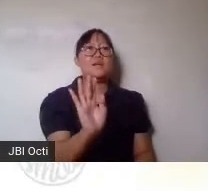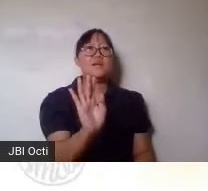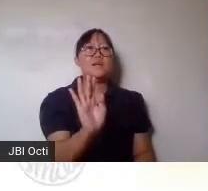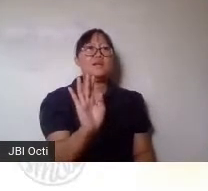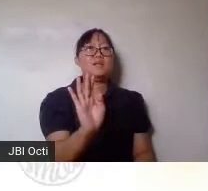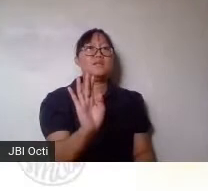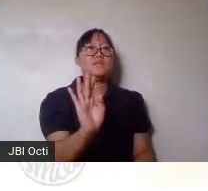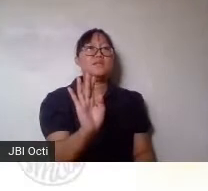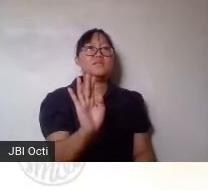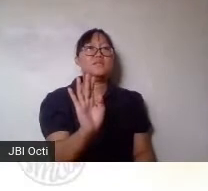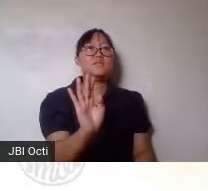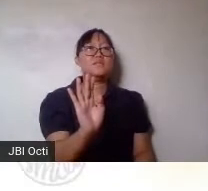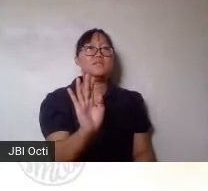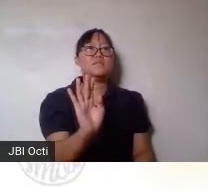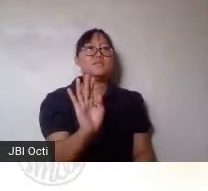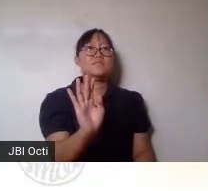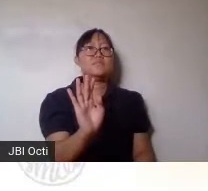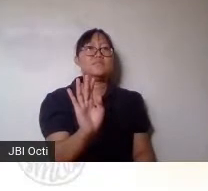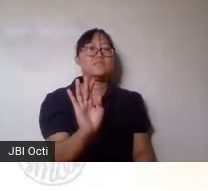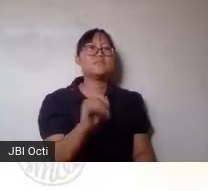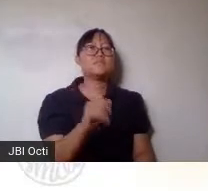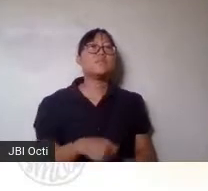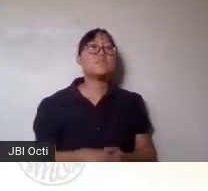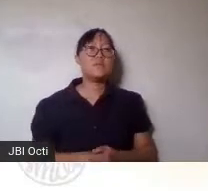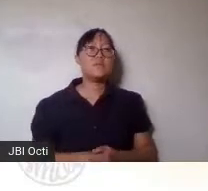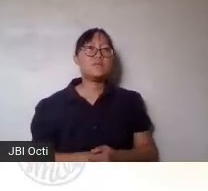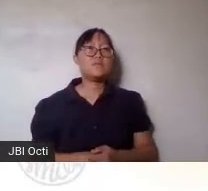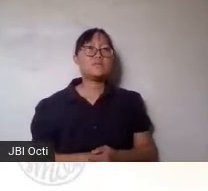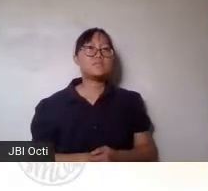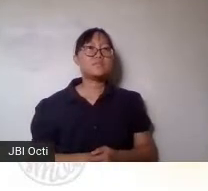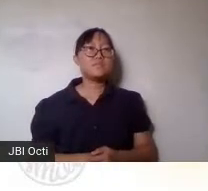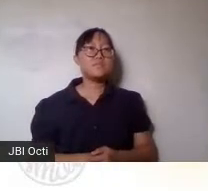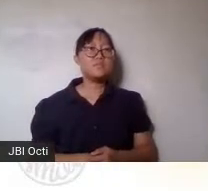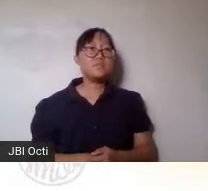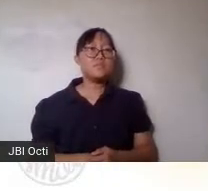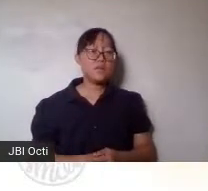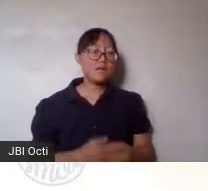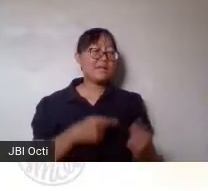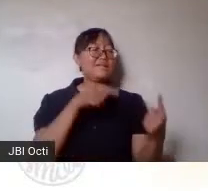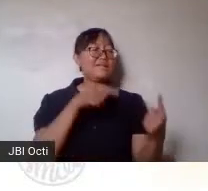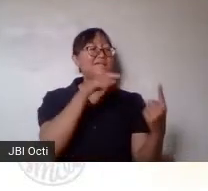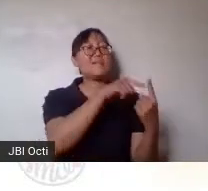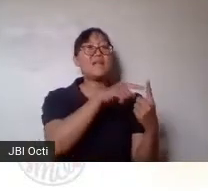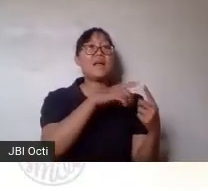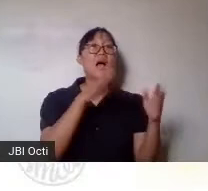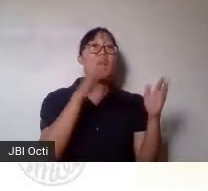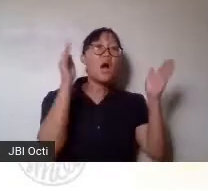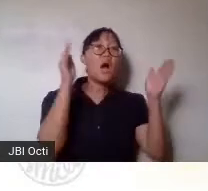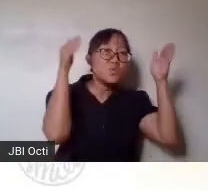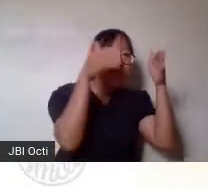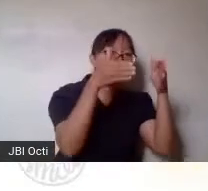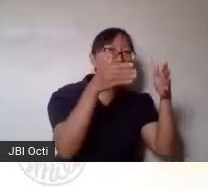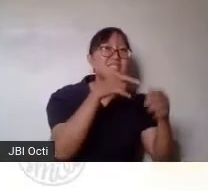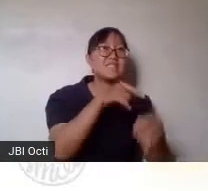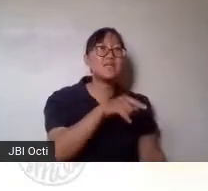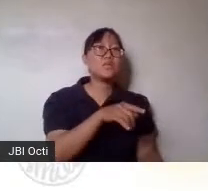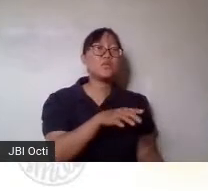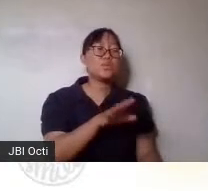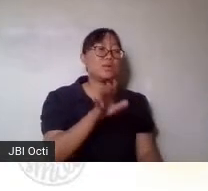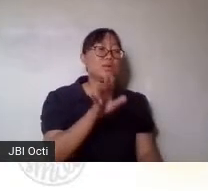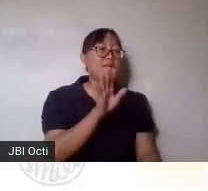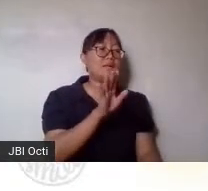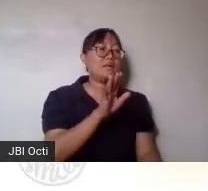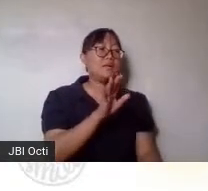Sehingga tidak diamnya sebetulnya pada kasus autisme adalah tidak diam yang kemudian memang tidak mengeksplor